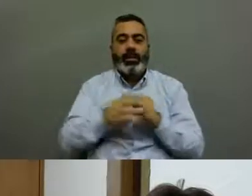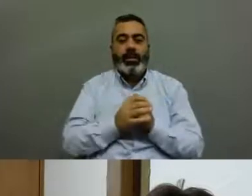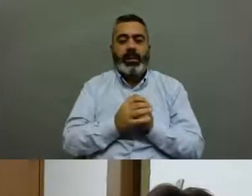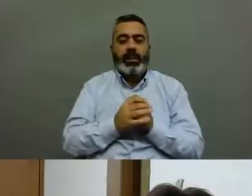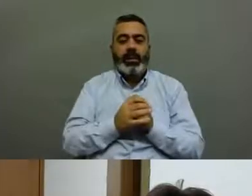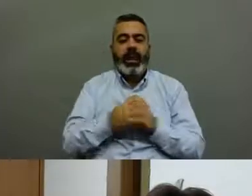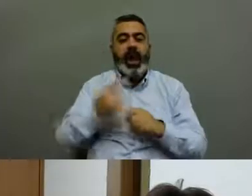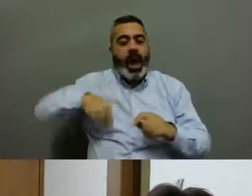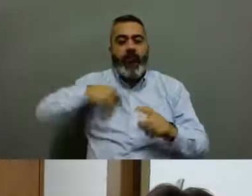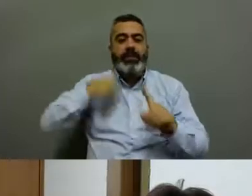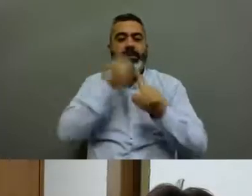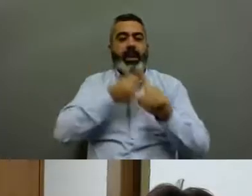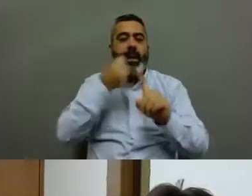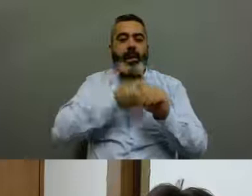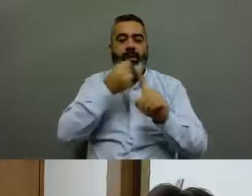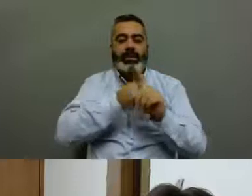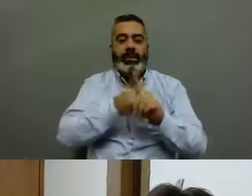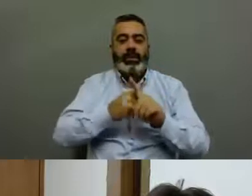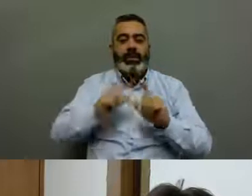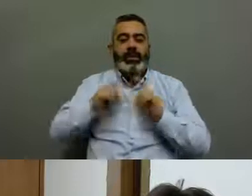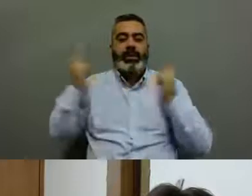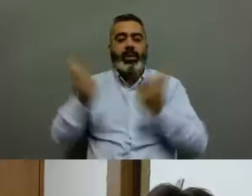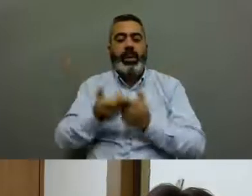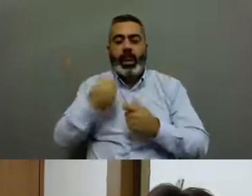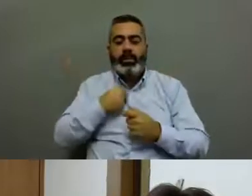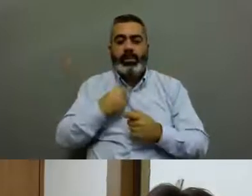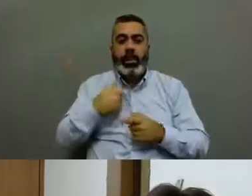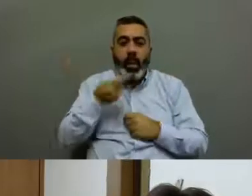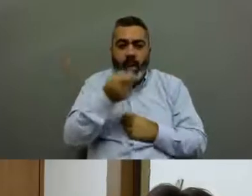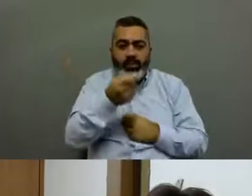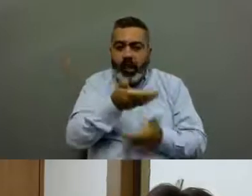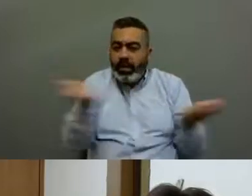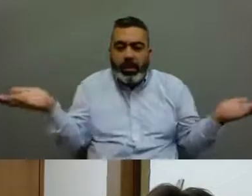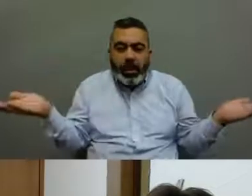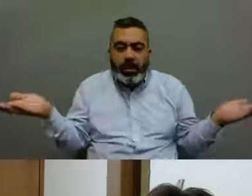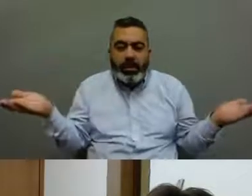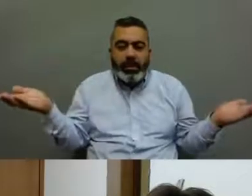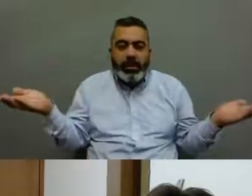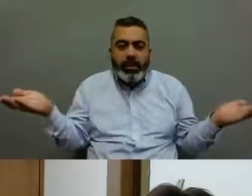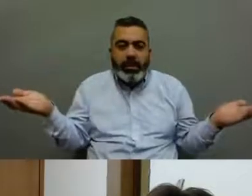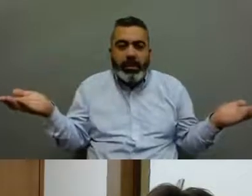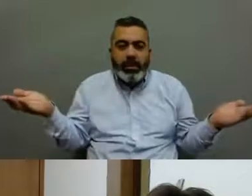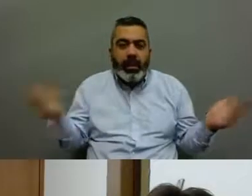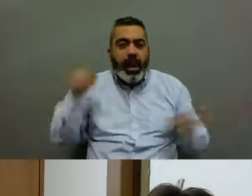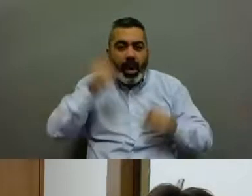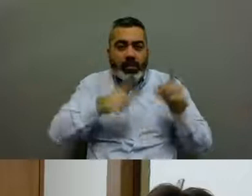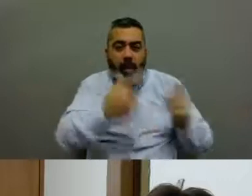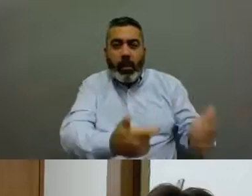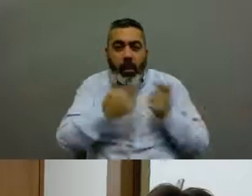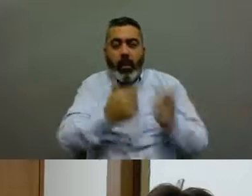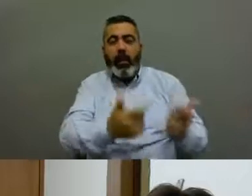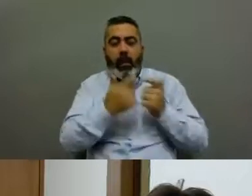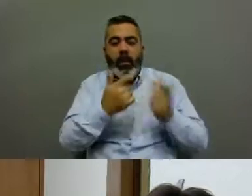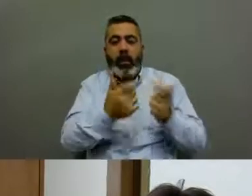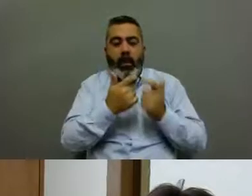κάνουμε εμείς οι ίδιοι οι άνθρωποι με αναπηρία και οι οικογένειές τους. Δεν κρατάμε χάρη σε κανέναν. Παρόλο που αυτό είναι το νόημα που κάποιες φορές και το μήνυμα θέλουμε να